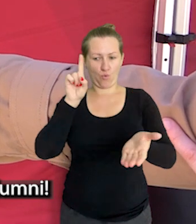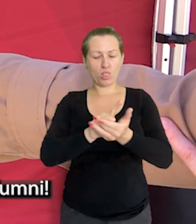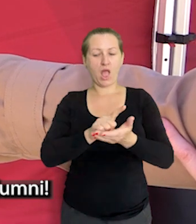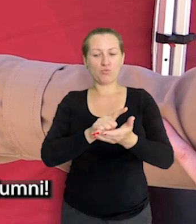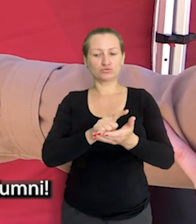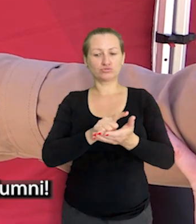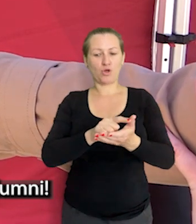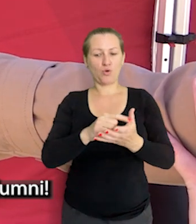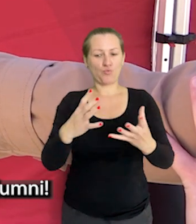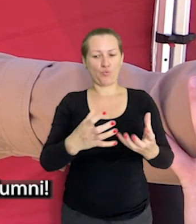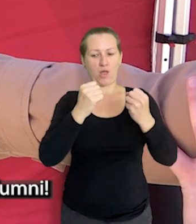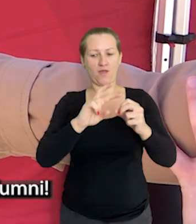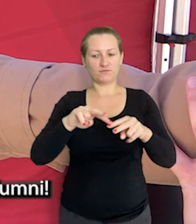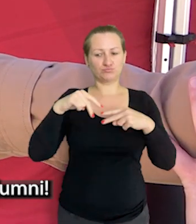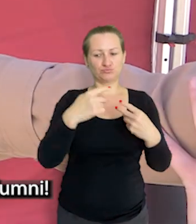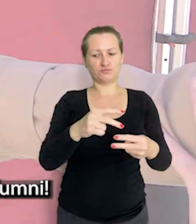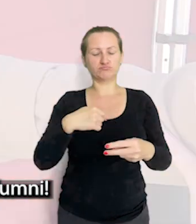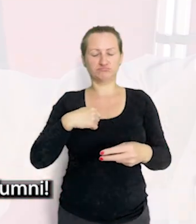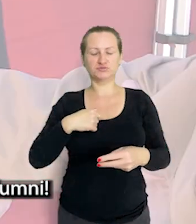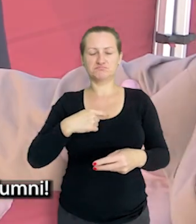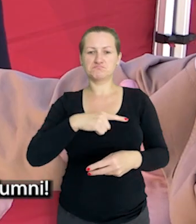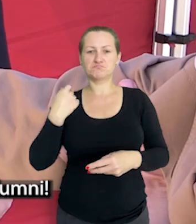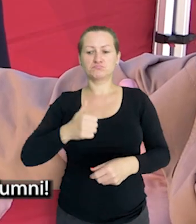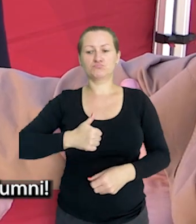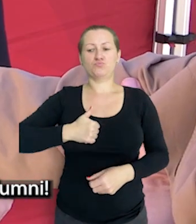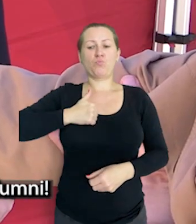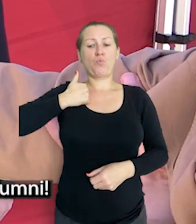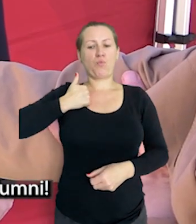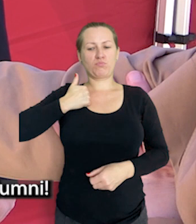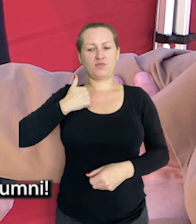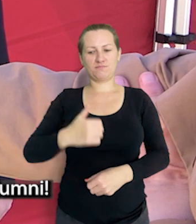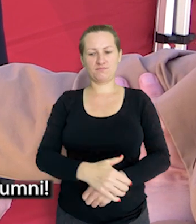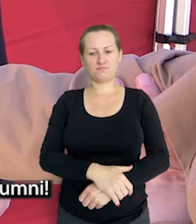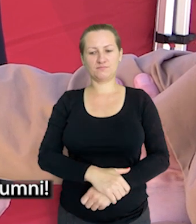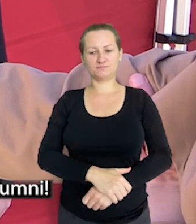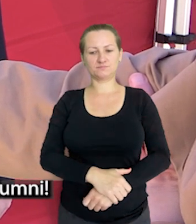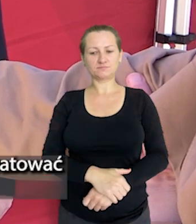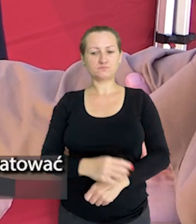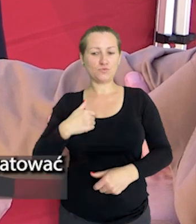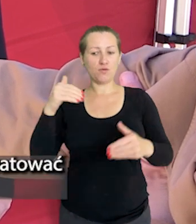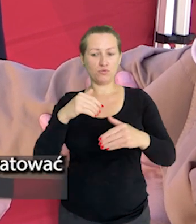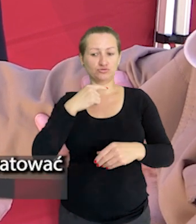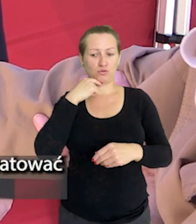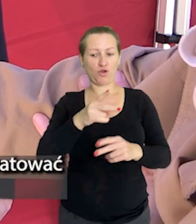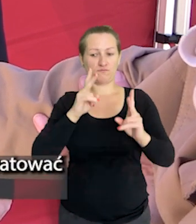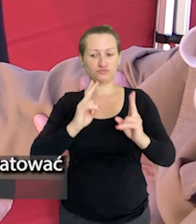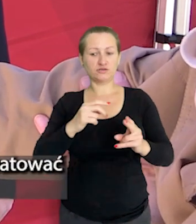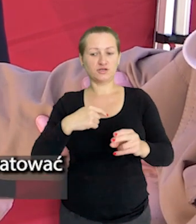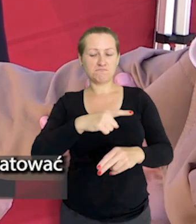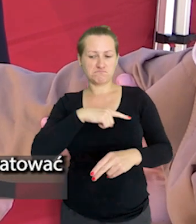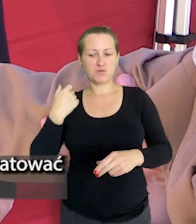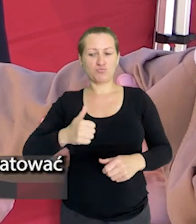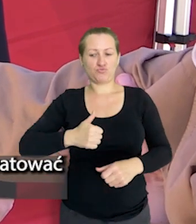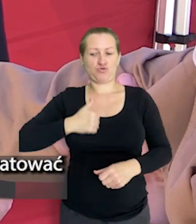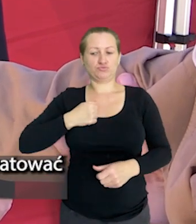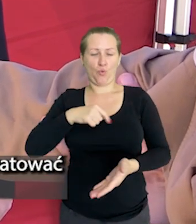udało się owe czynności przywrócić. I jesteśmy z siebie dumni. Musimy to powiedzieć oficjalnie, że jesteśmy z